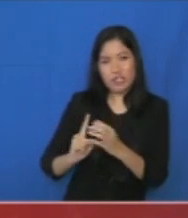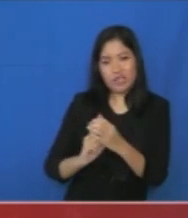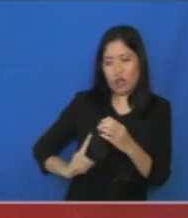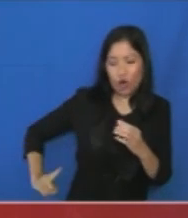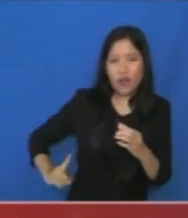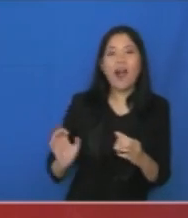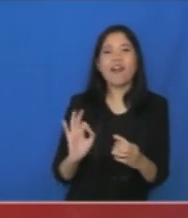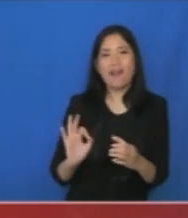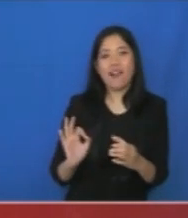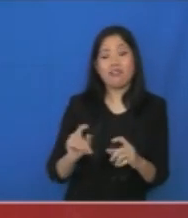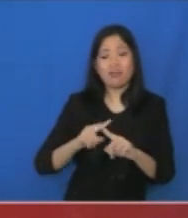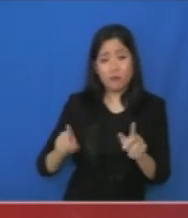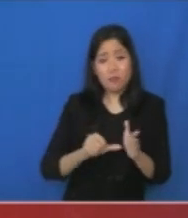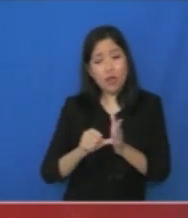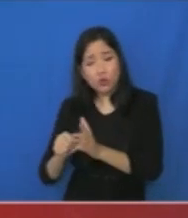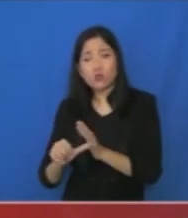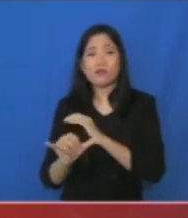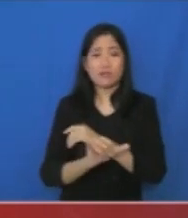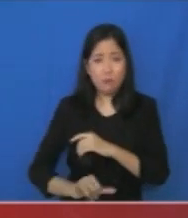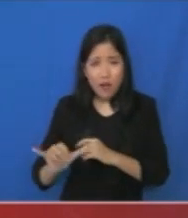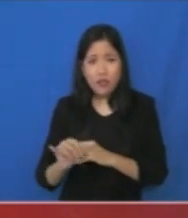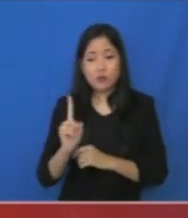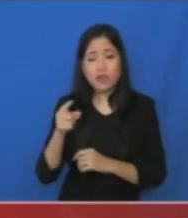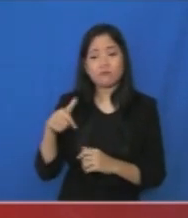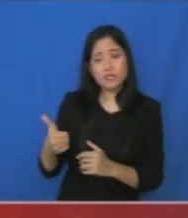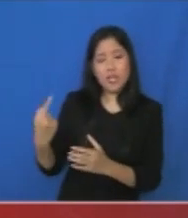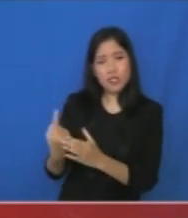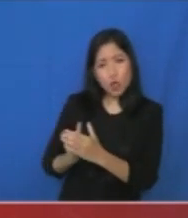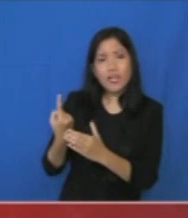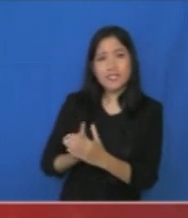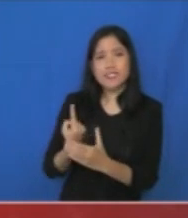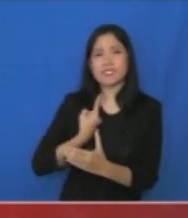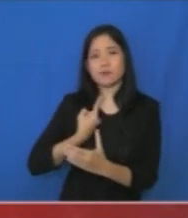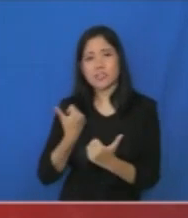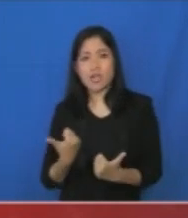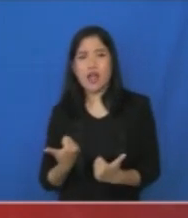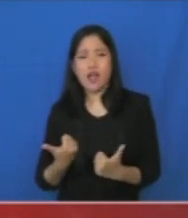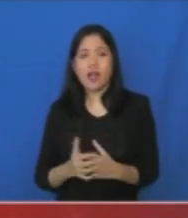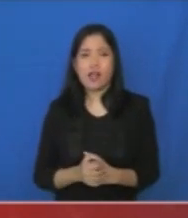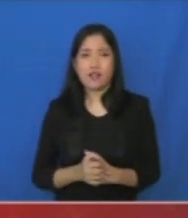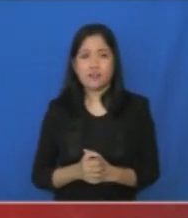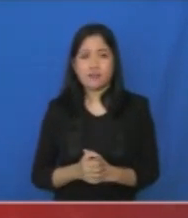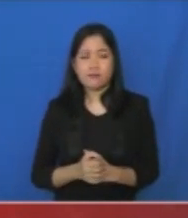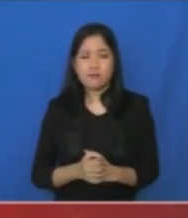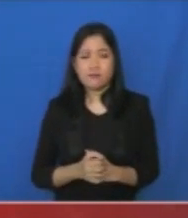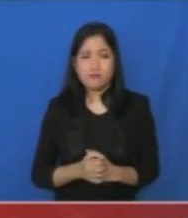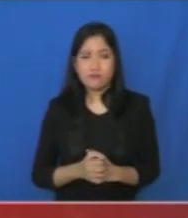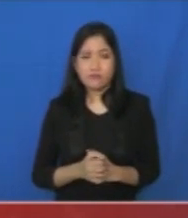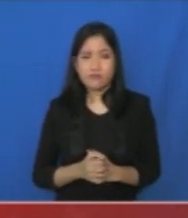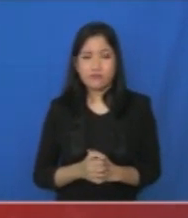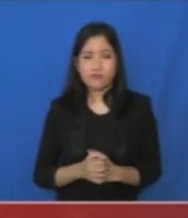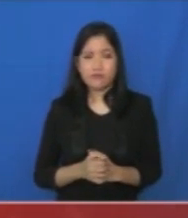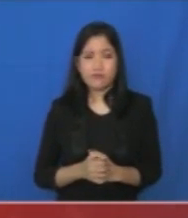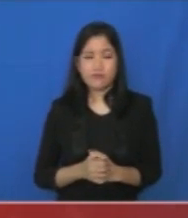kewajiban bersama untuk membantu agar mereka bisa melaksanakan isolasi dengan baik dari